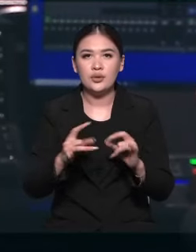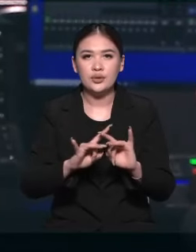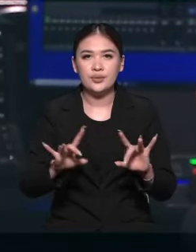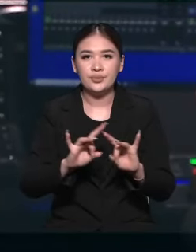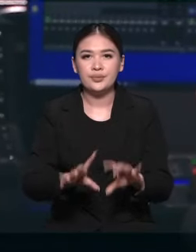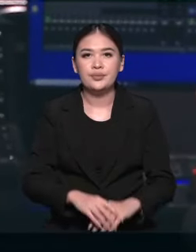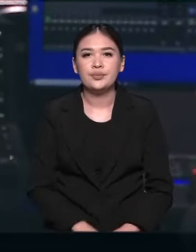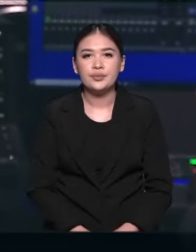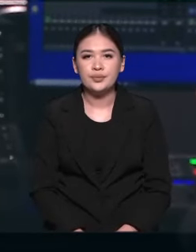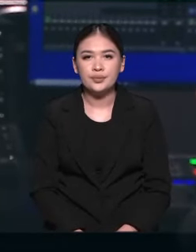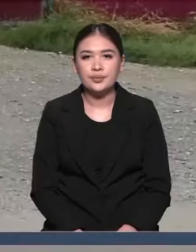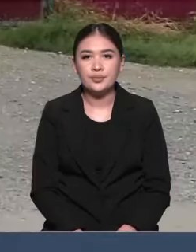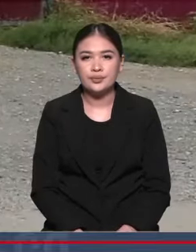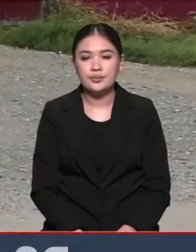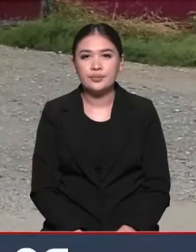из региона.